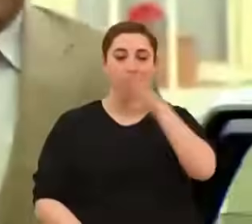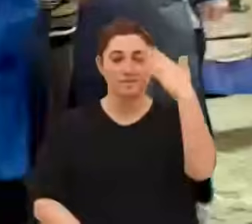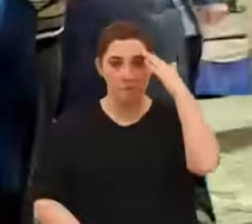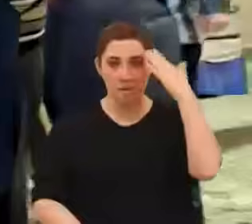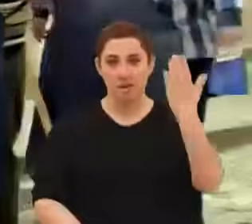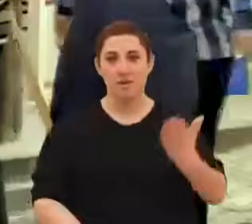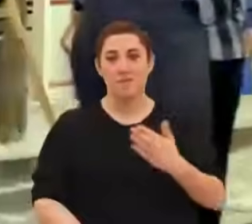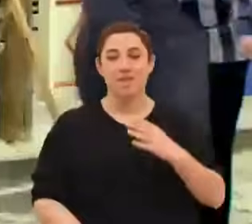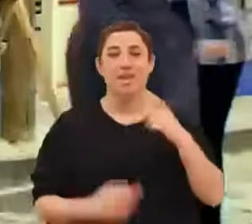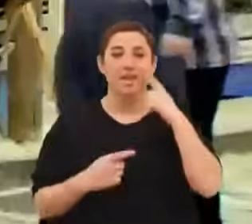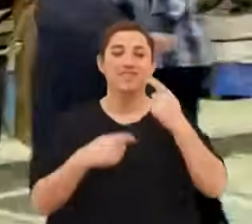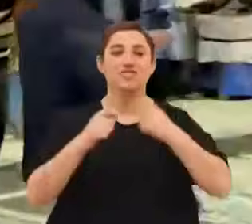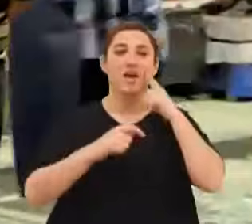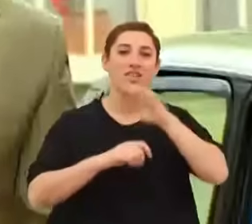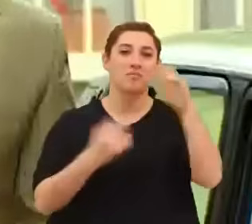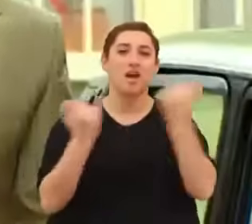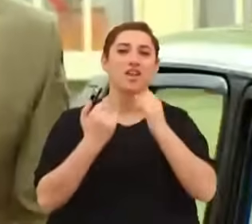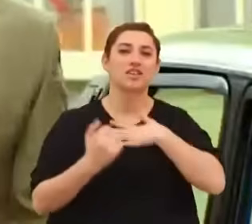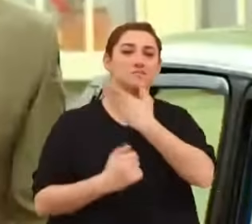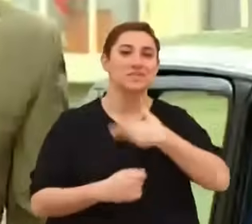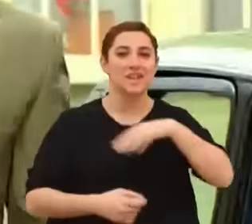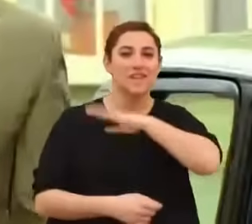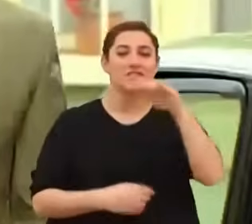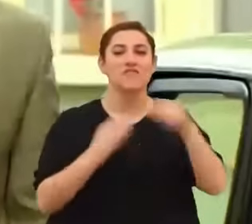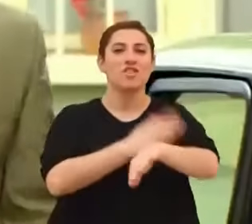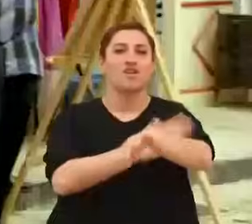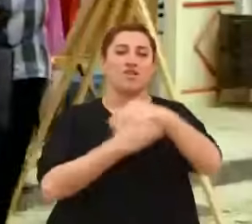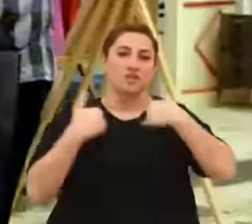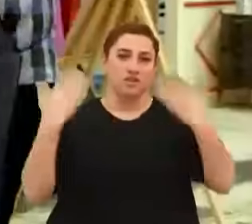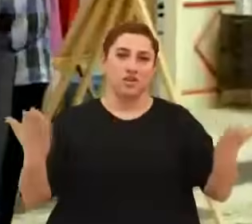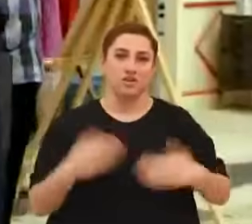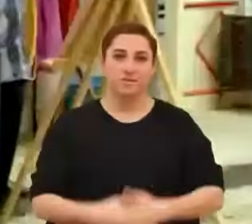Herkese merhaba. Esnaf kardeşlerim, sevgili vatandaşlarım.